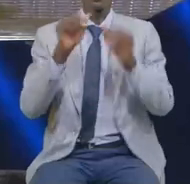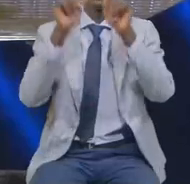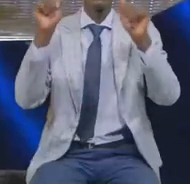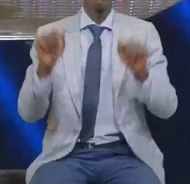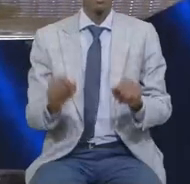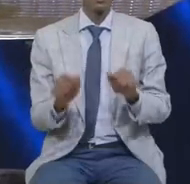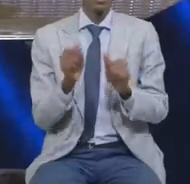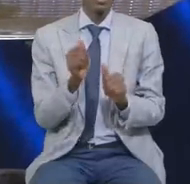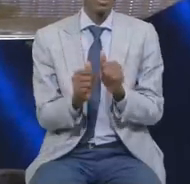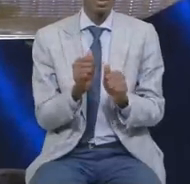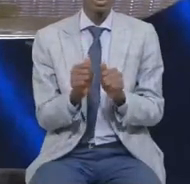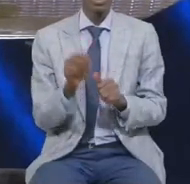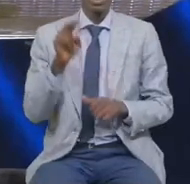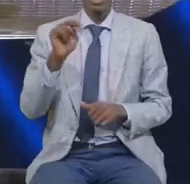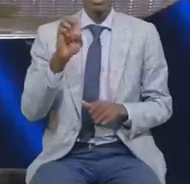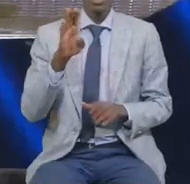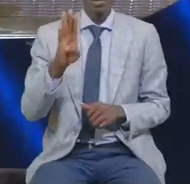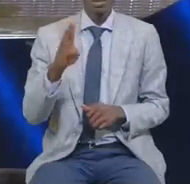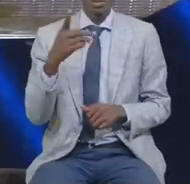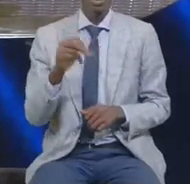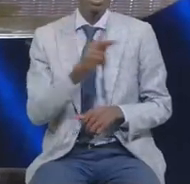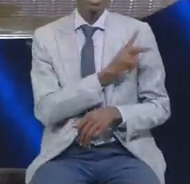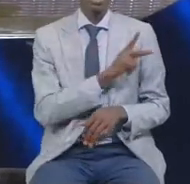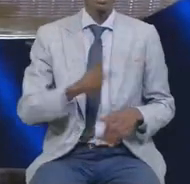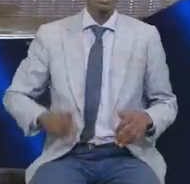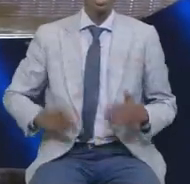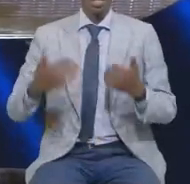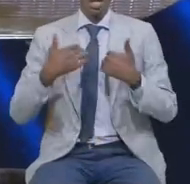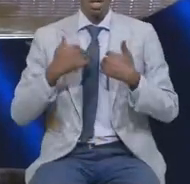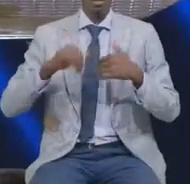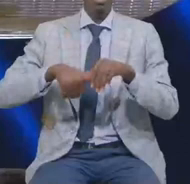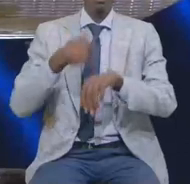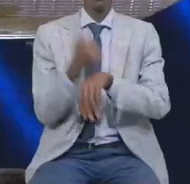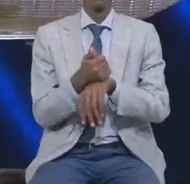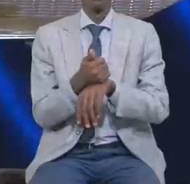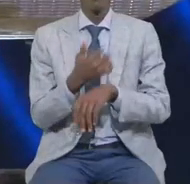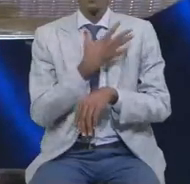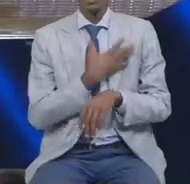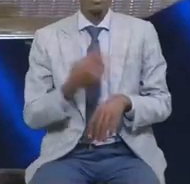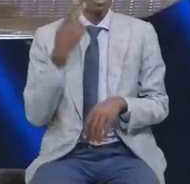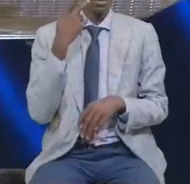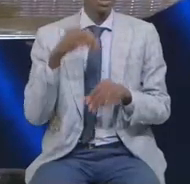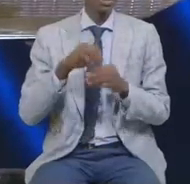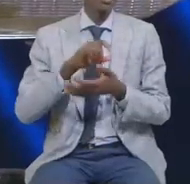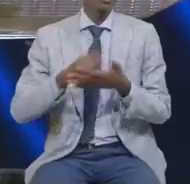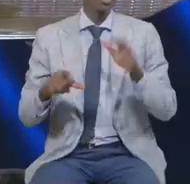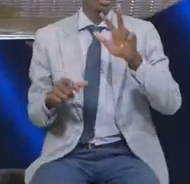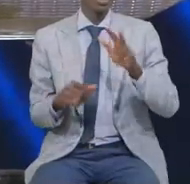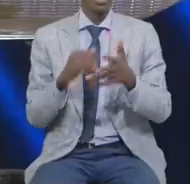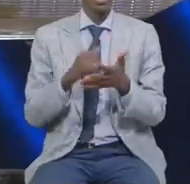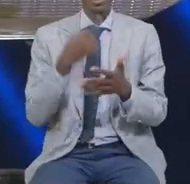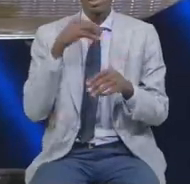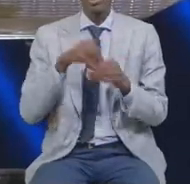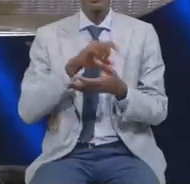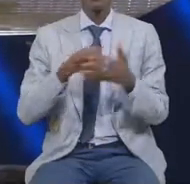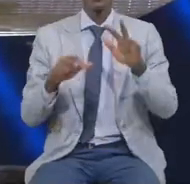statue qu'avait élevée le roi Nebuchadnezzar. Nous allons au verset 3. Alors